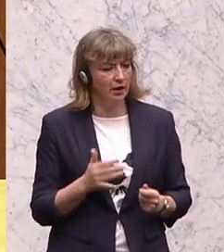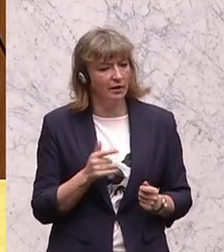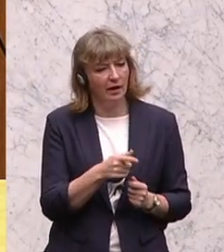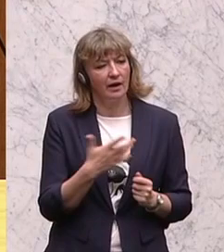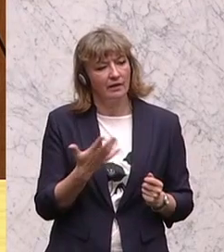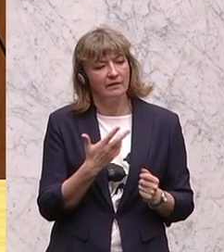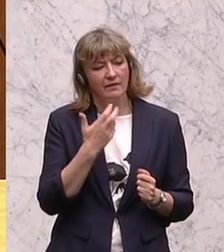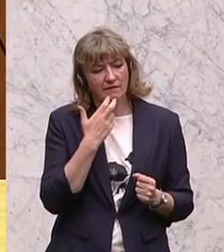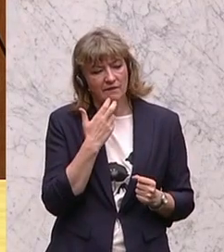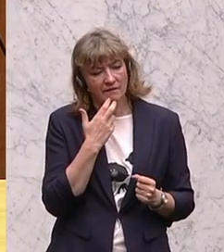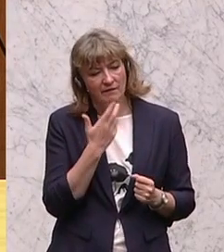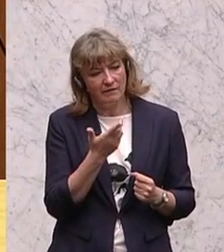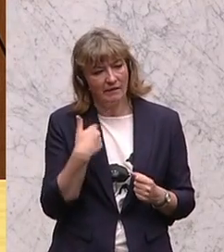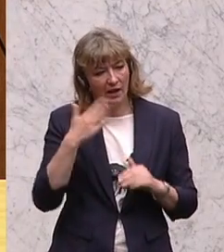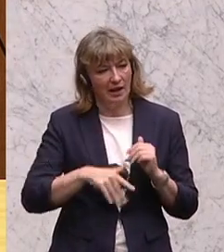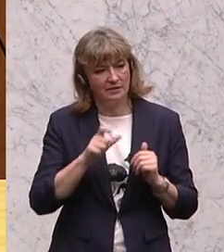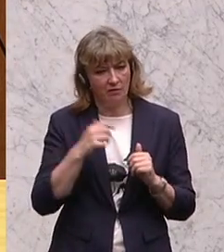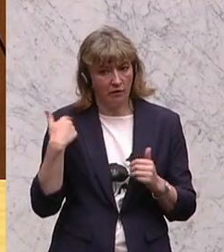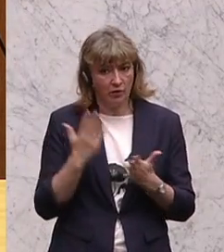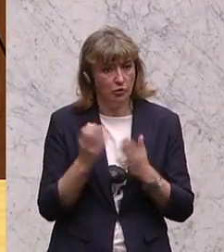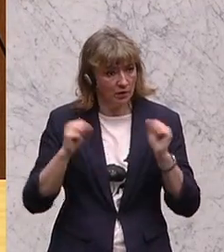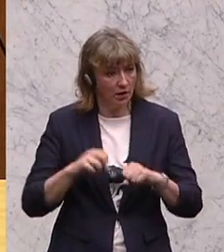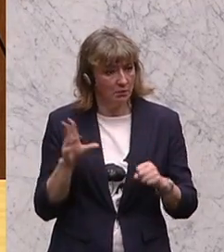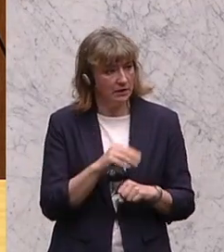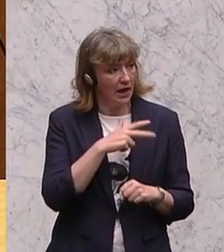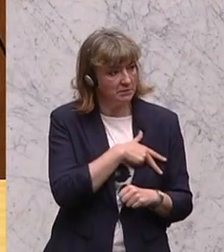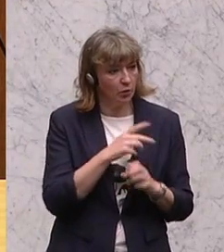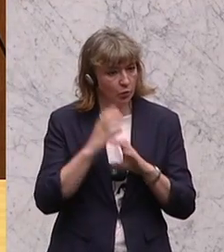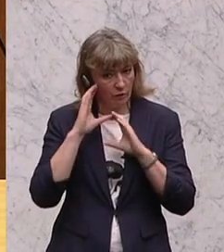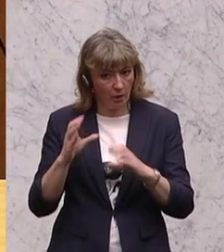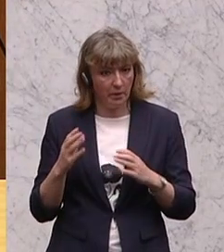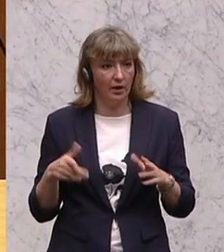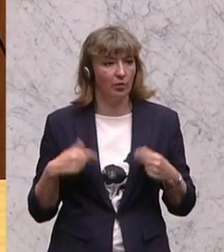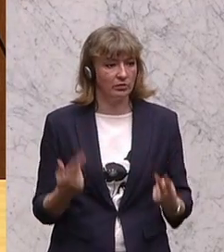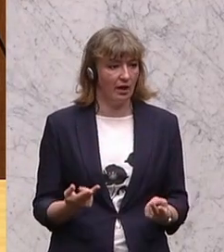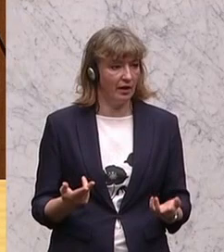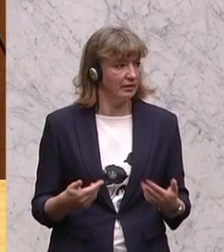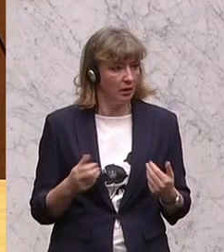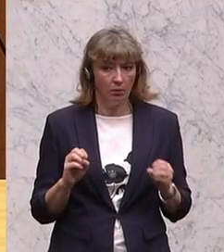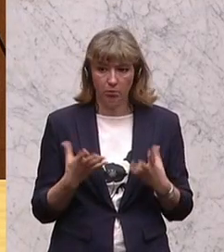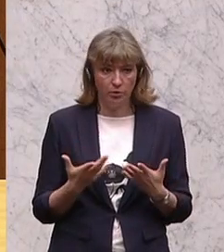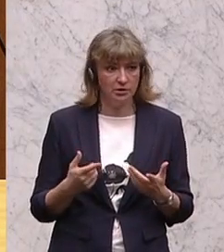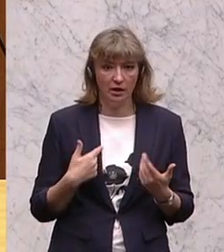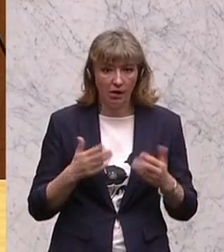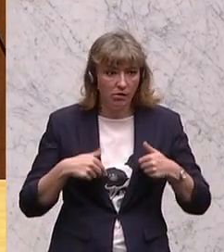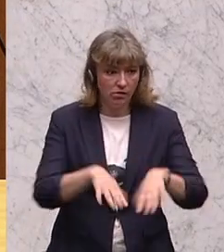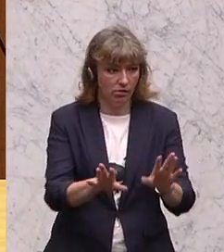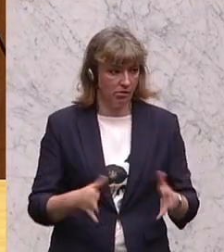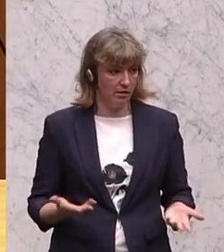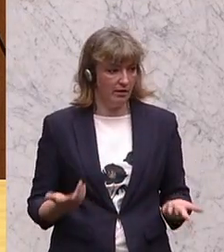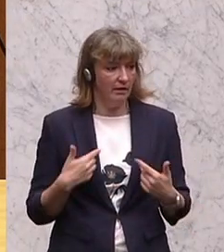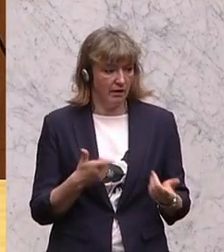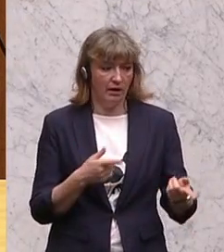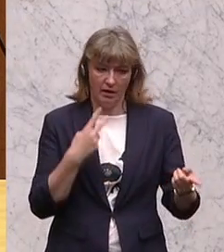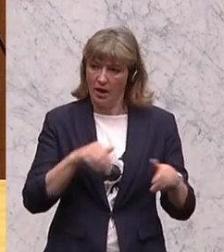offensichtlich einen Handschlag gehabt haben letzte Woche am Donnerstag mit SPÖ und ÖVP, dass man hier dann plötzlich auf die lange Bank geschoben wird. Wenngleich ich auch bei